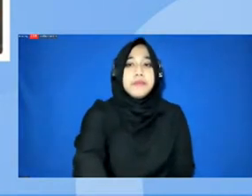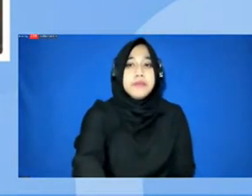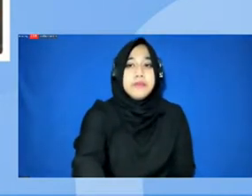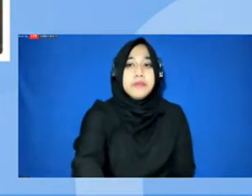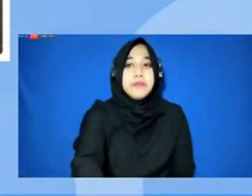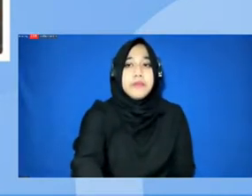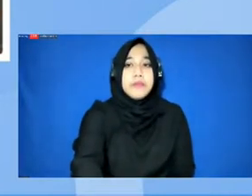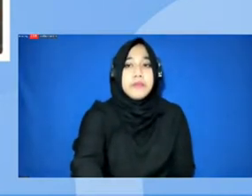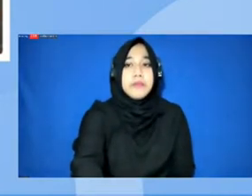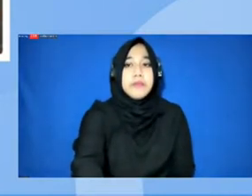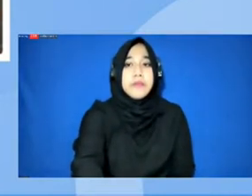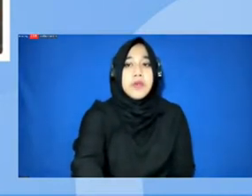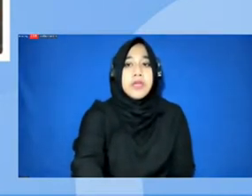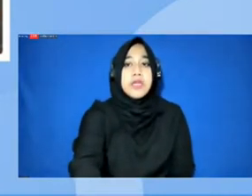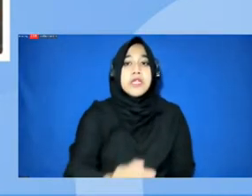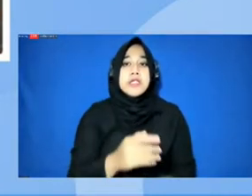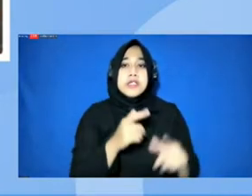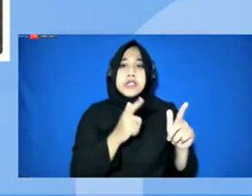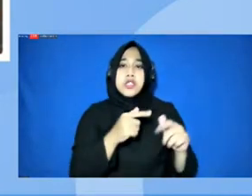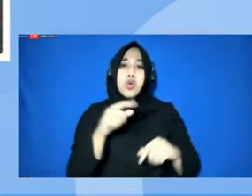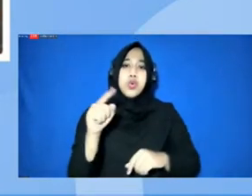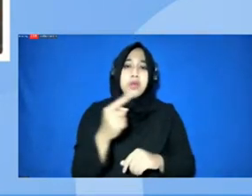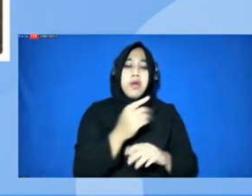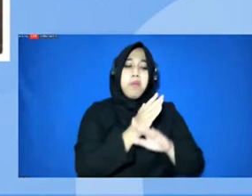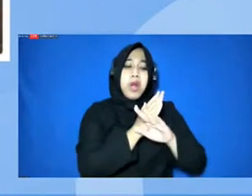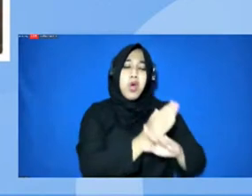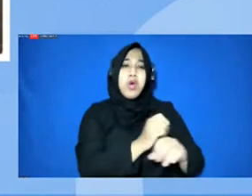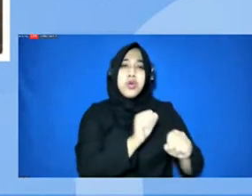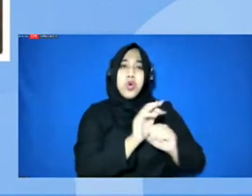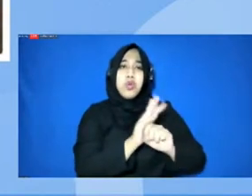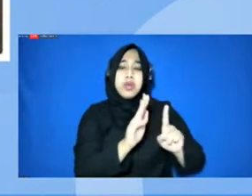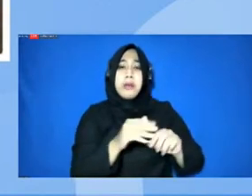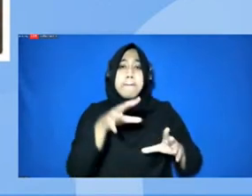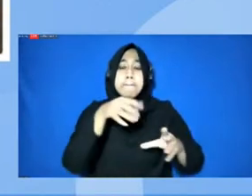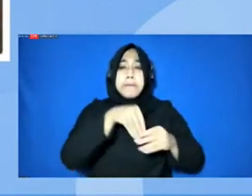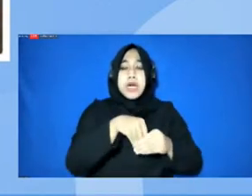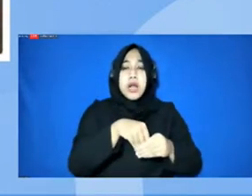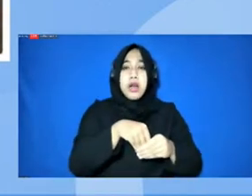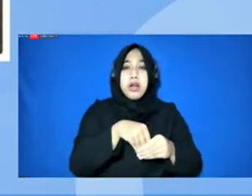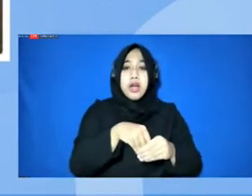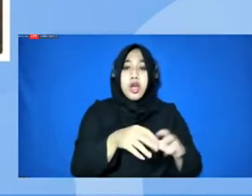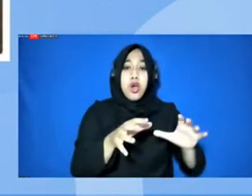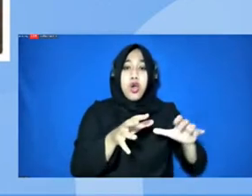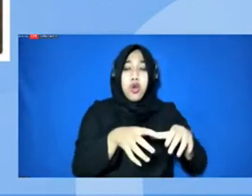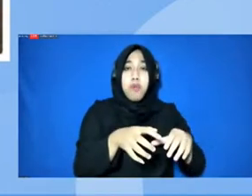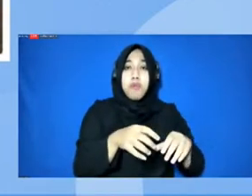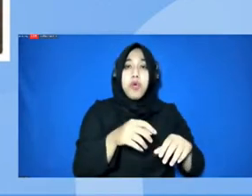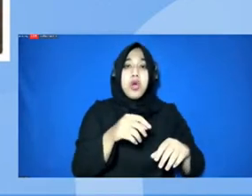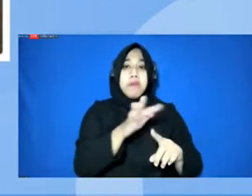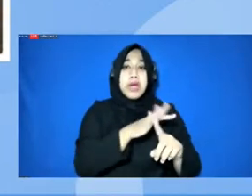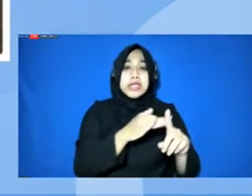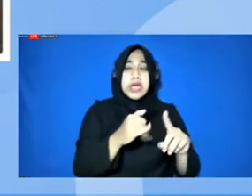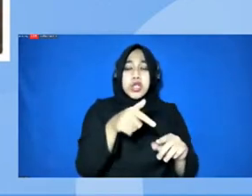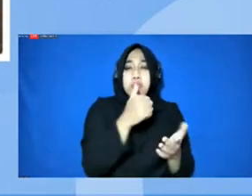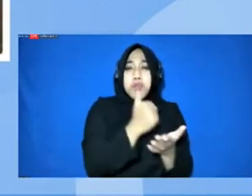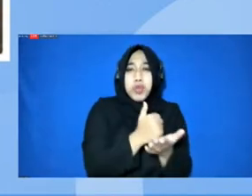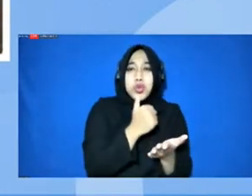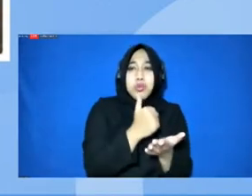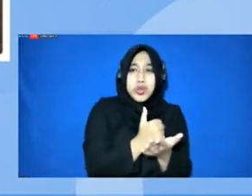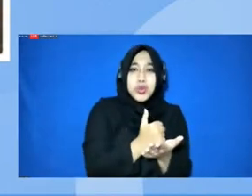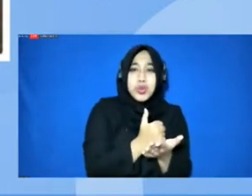kita untuk melawan pandemi. Dan peran dari kelompok-kelompok civil society ini